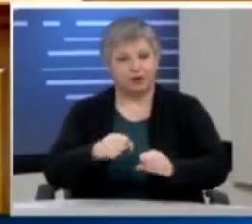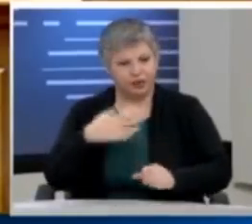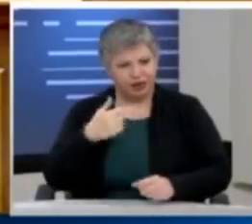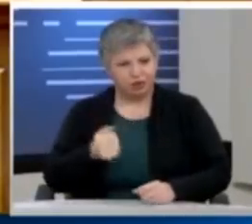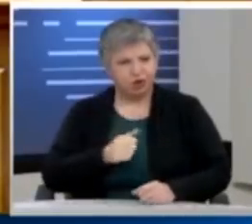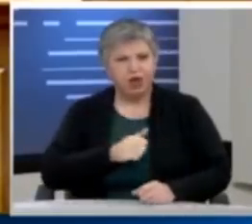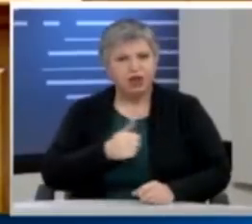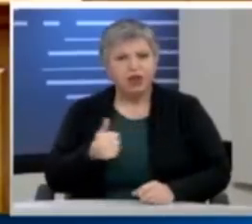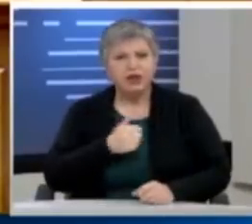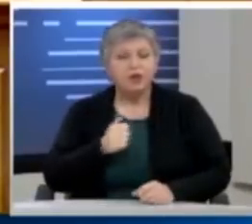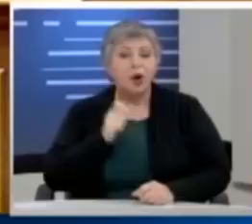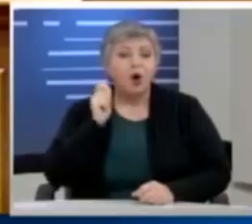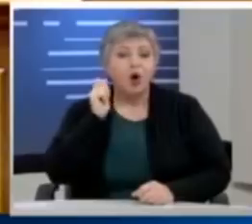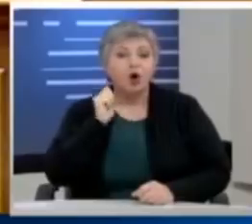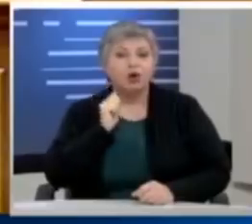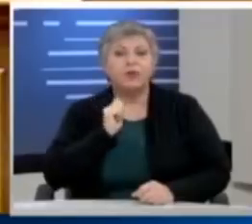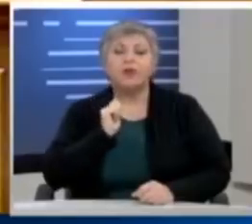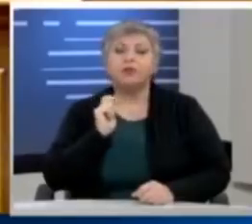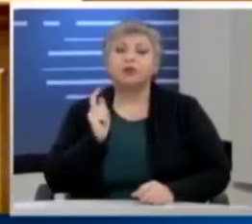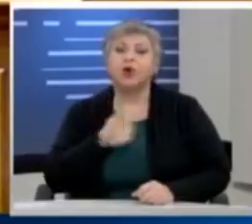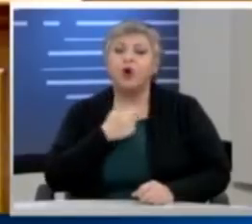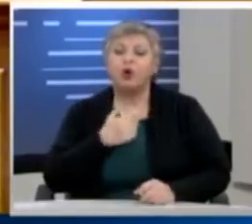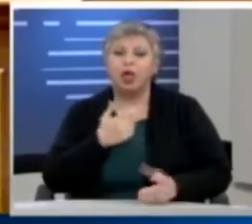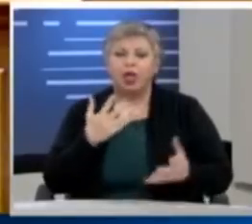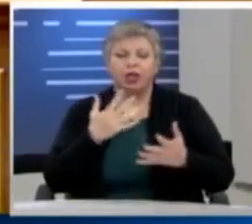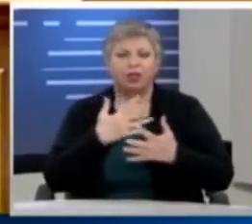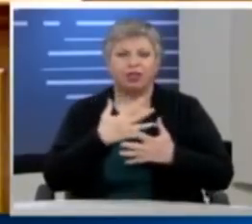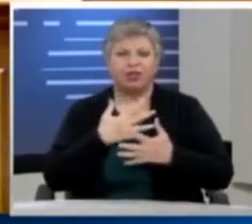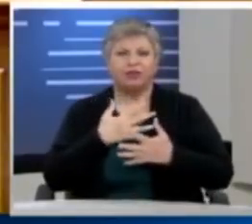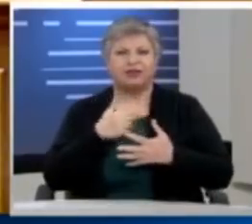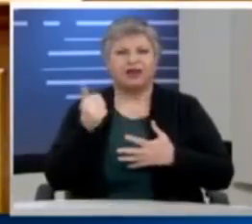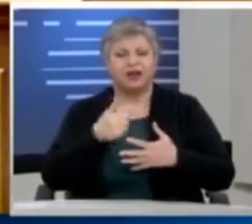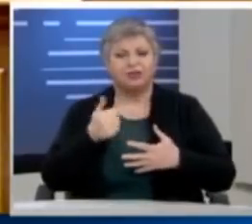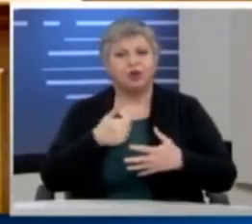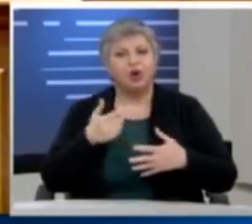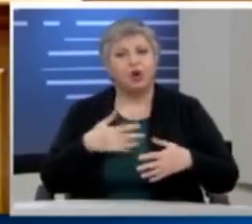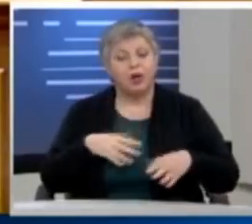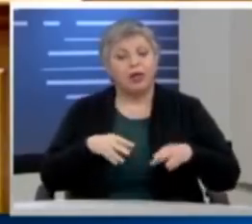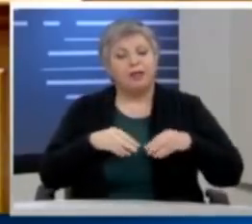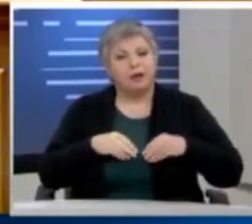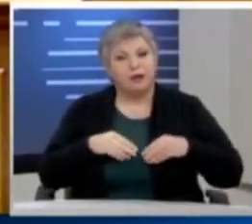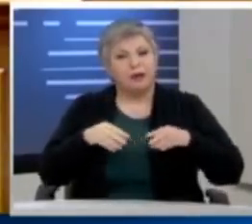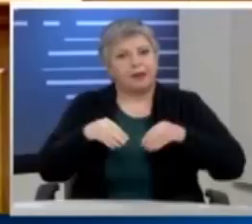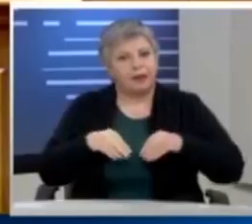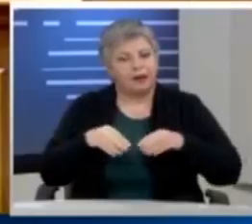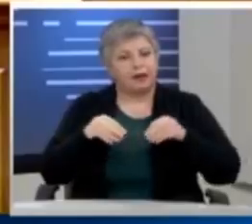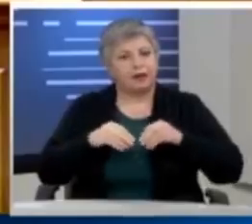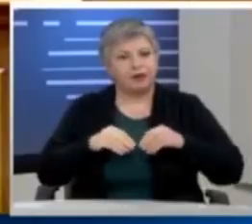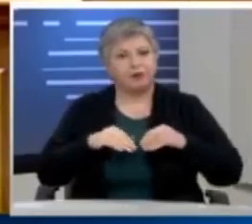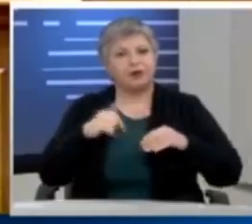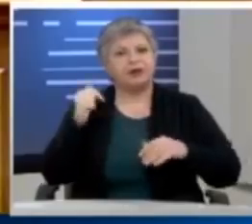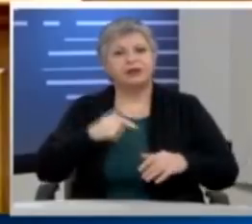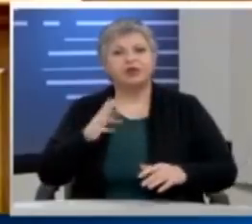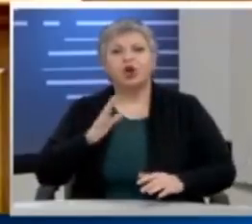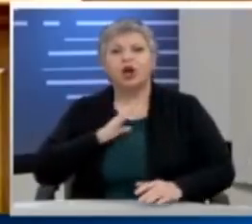σας, οδηγώντας έτσι σε συνεχείς συμβιβασμούς και αποπροσανατολίζοντας το λαό. Το όνομα μπορεί